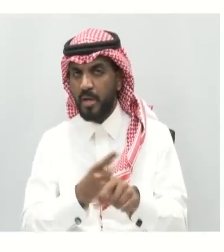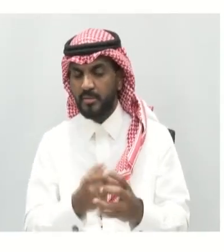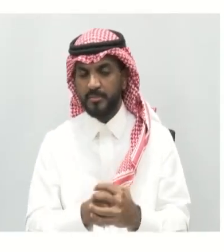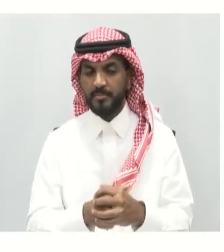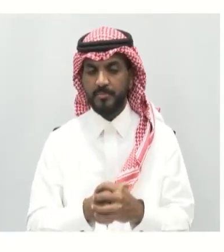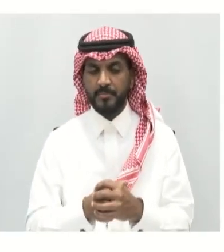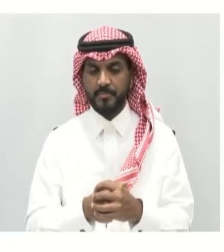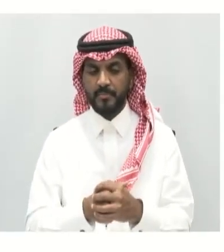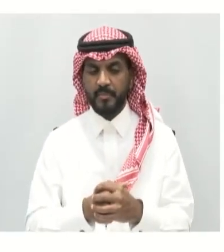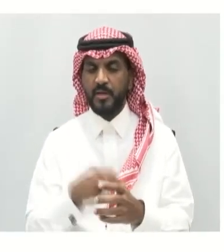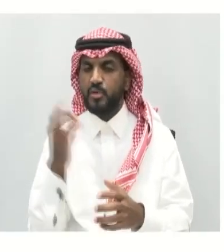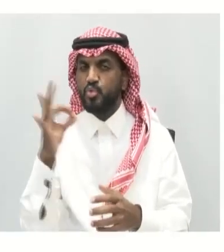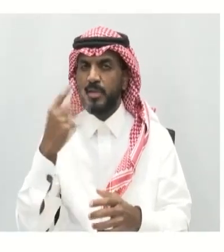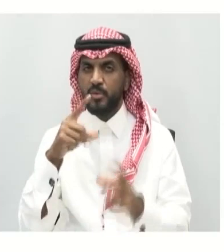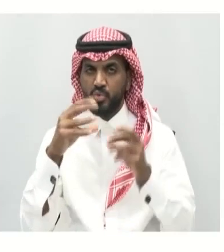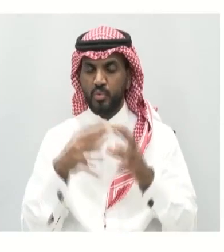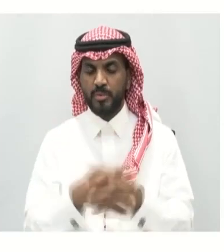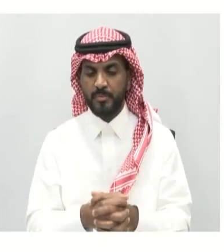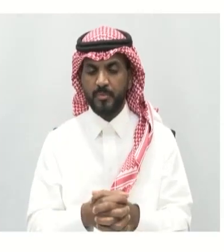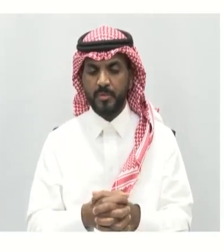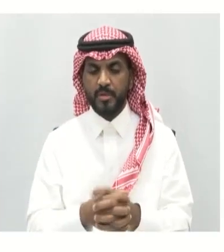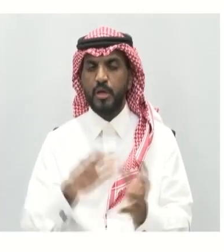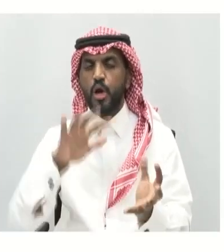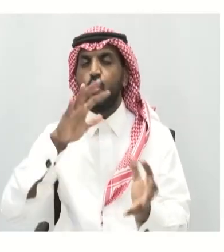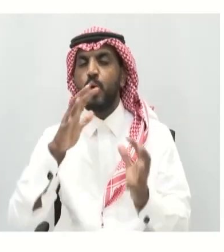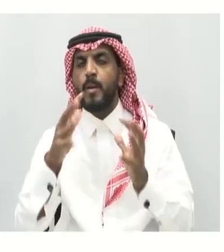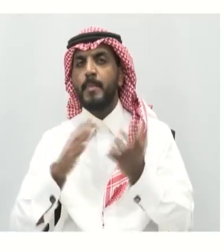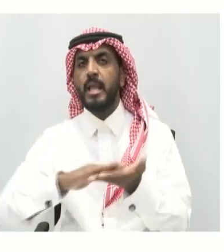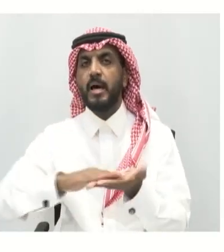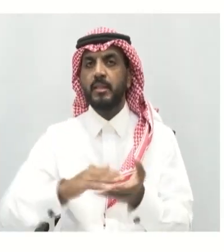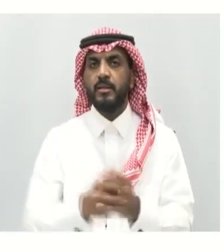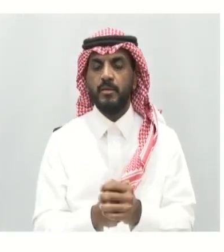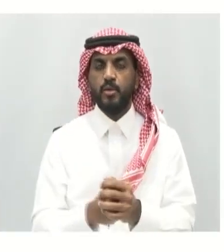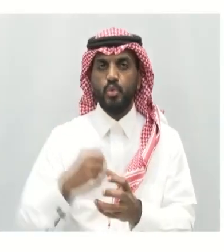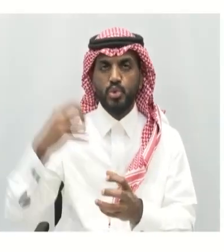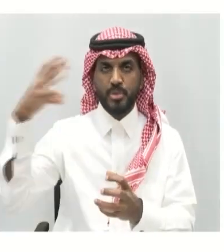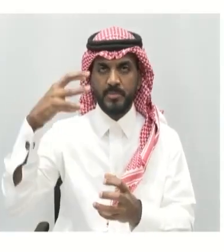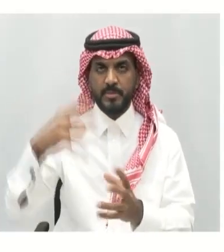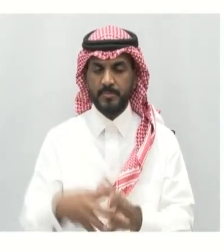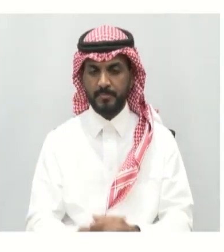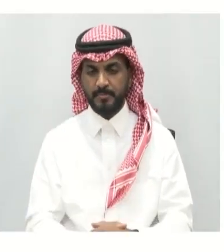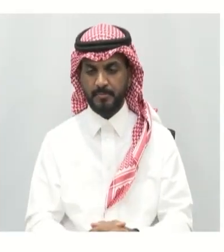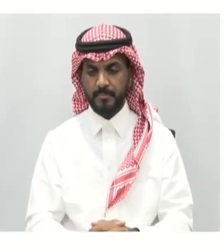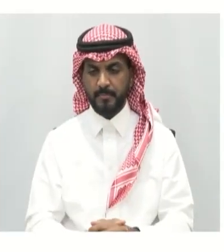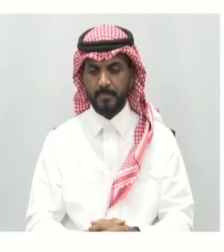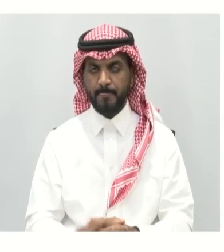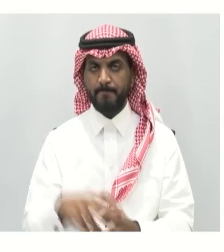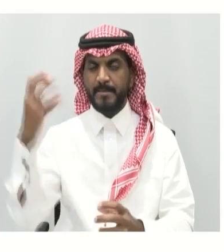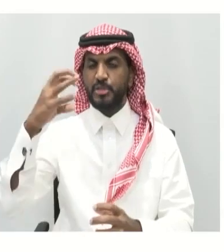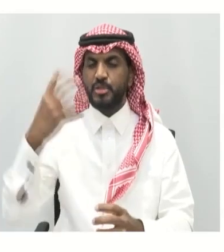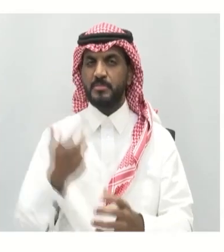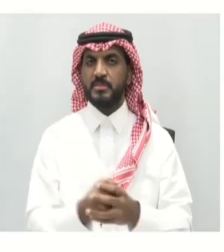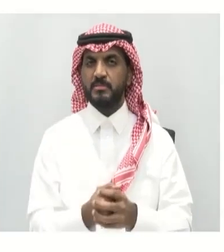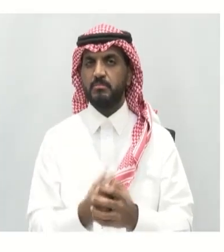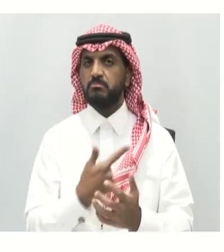ايش تمثل احسنتم كوكب الارض وعندي الشمس الشمس نعتبرها